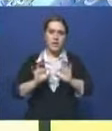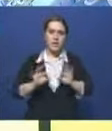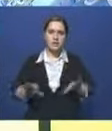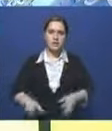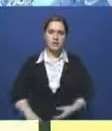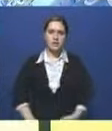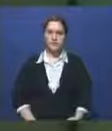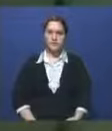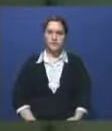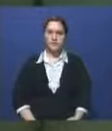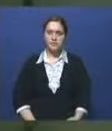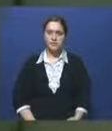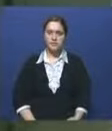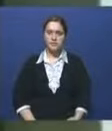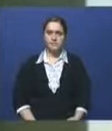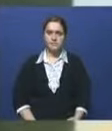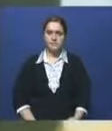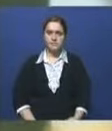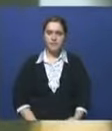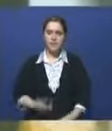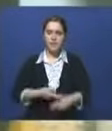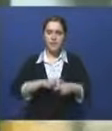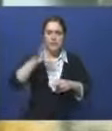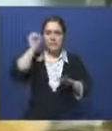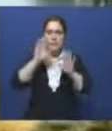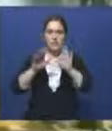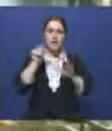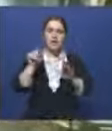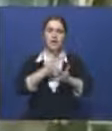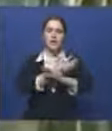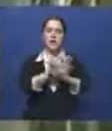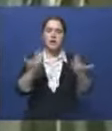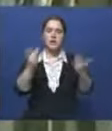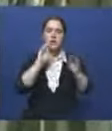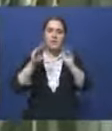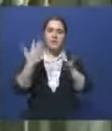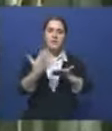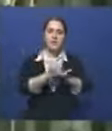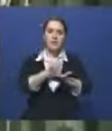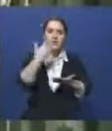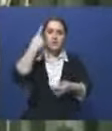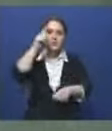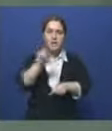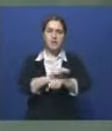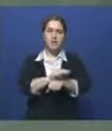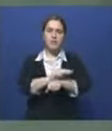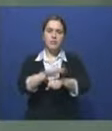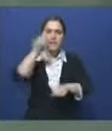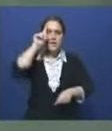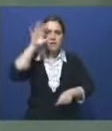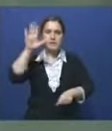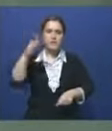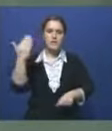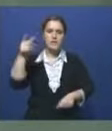тему. В этом уникальном музее более 1000 экспонатов. Многие найдены, изучены и реставрированы известным